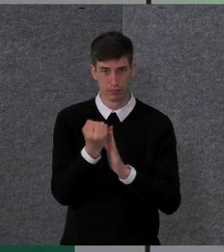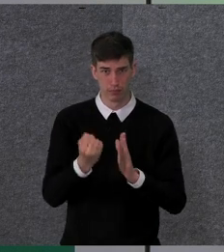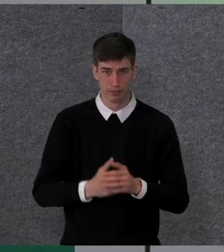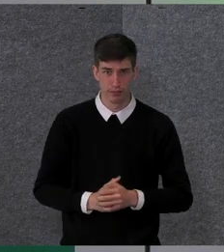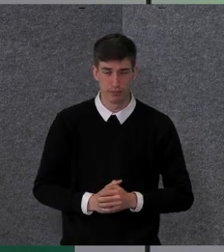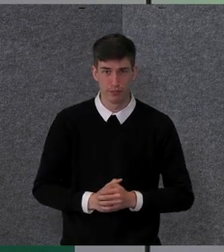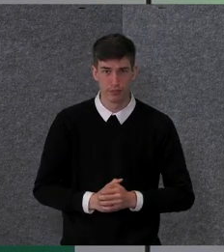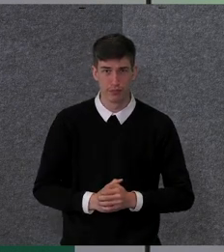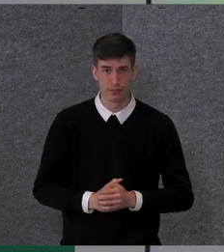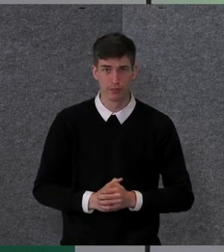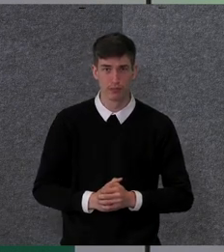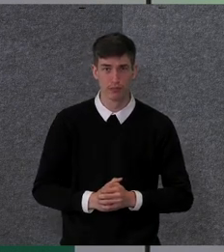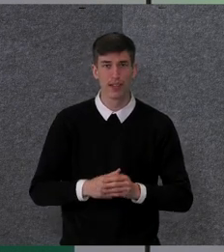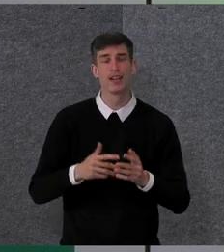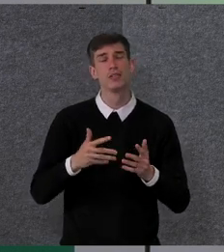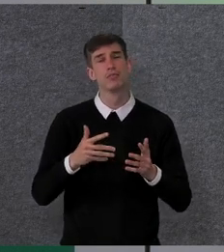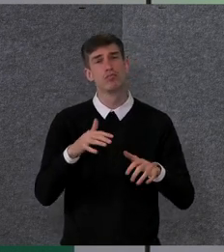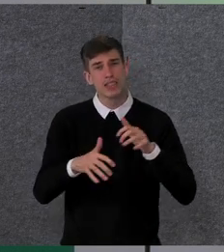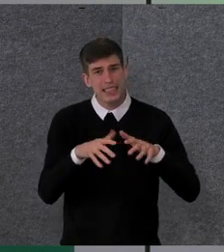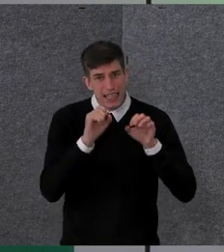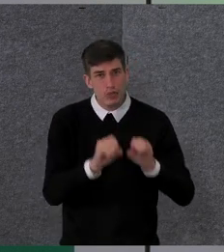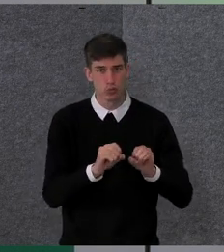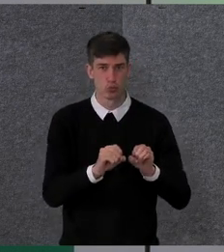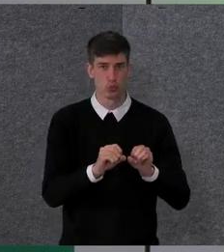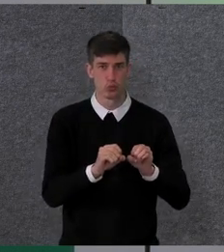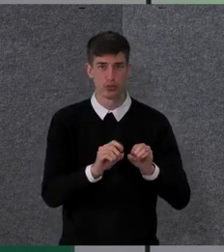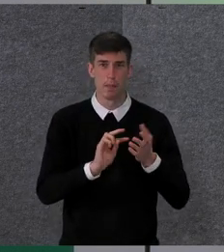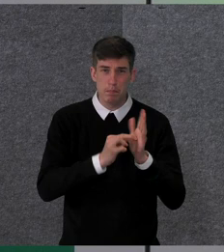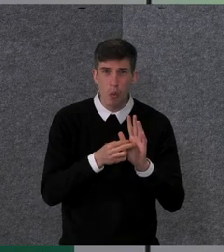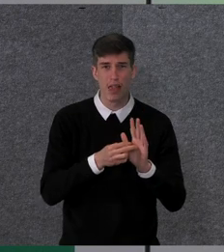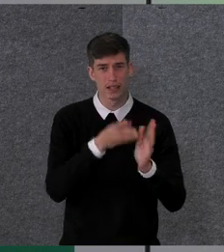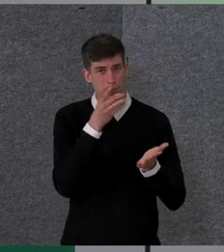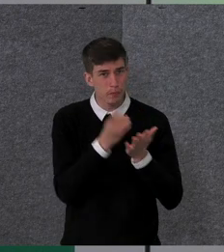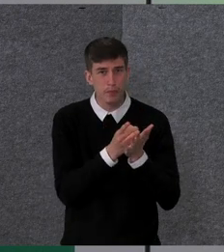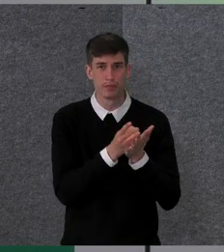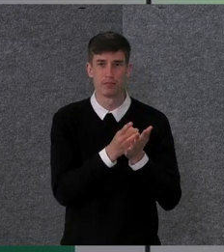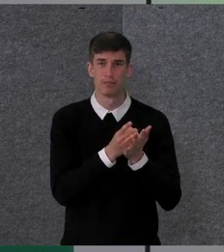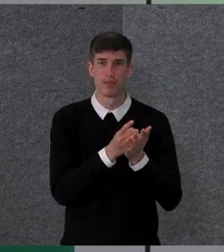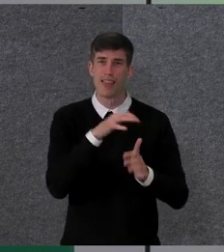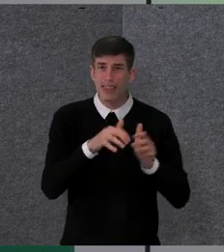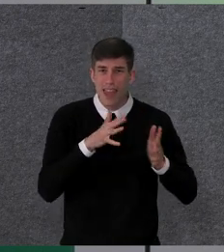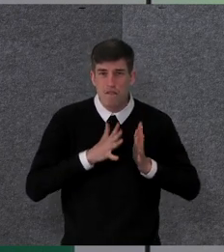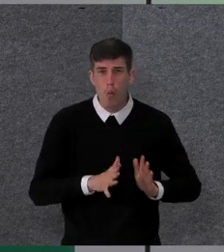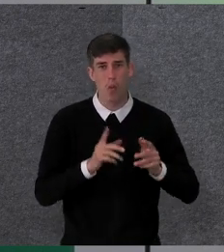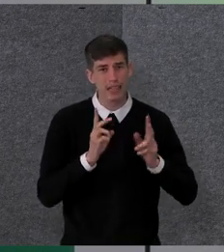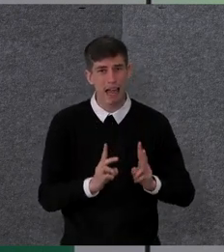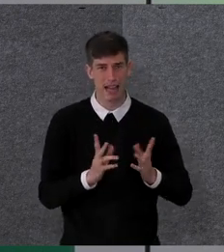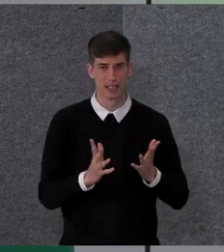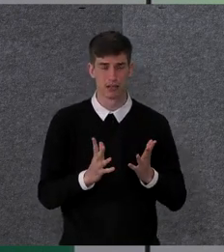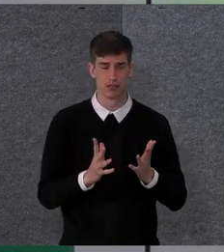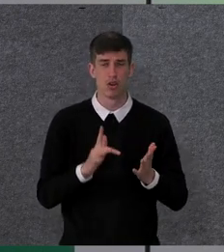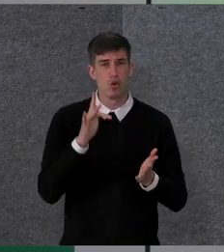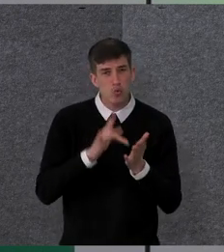denn je die Politisierung des Tierschutzes für mehr Tierrechte, für Tiergesundheit, für Tierwohl und dafür, dass der vernünftige